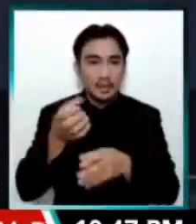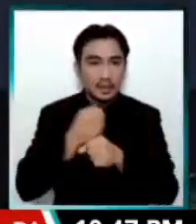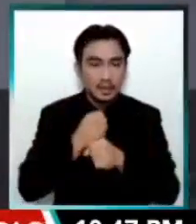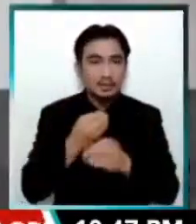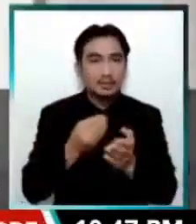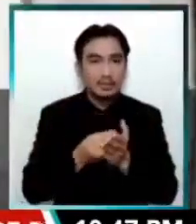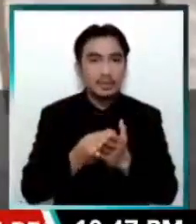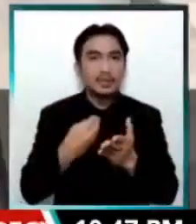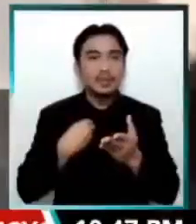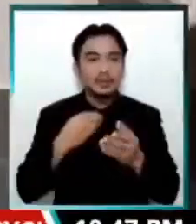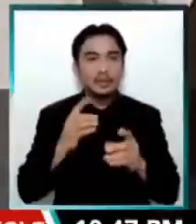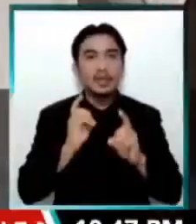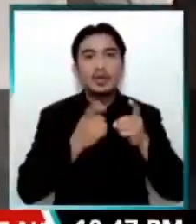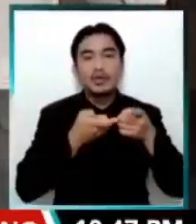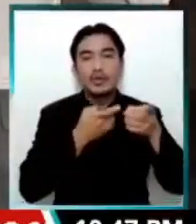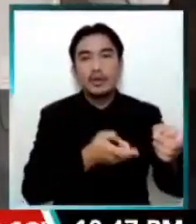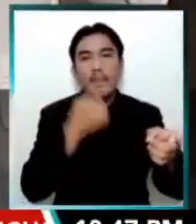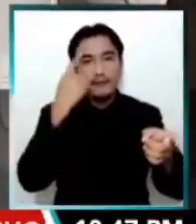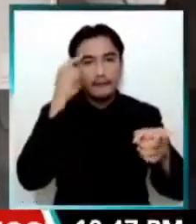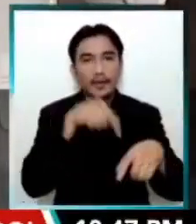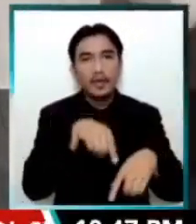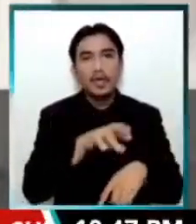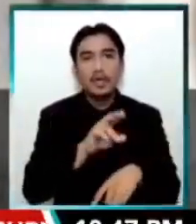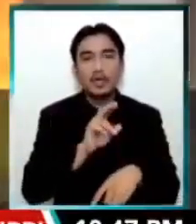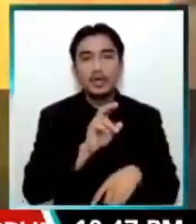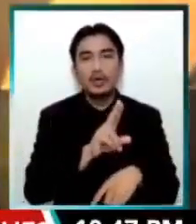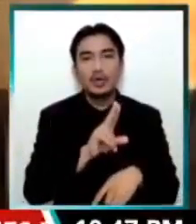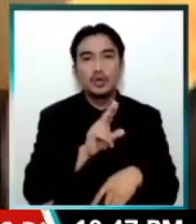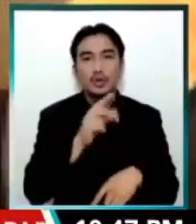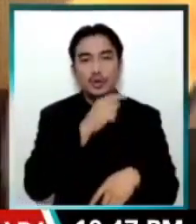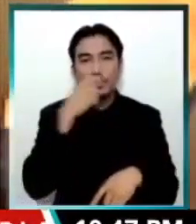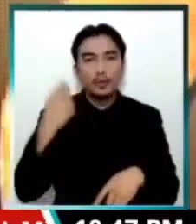ni Pacquiao ang pagre-retiro sa boxing matapos ang laban kay Yordanis Ugas.